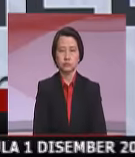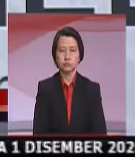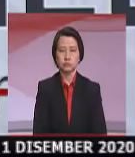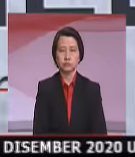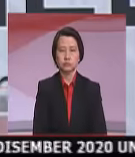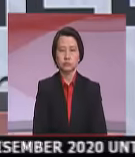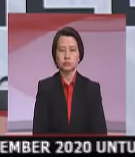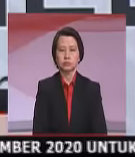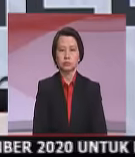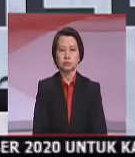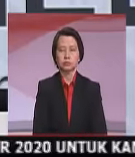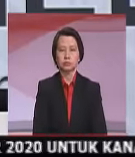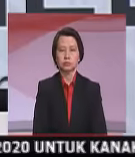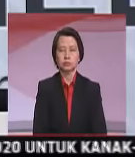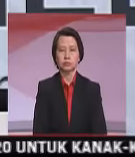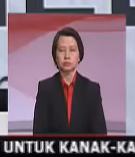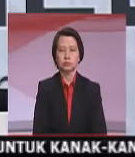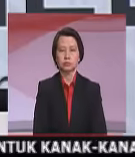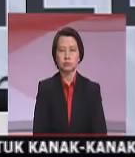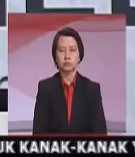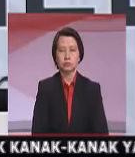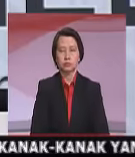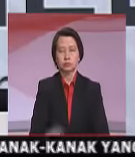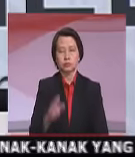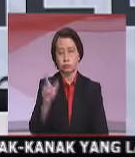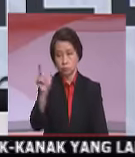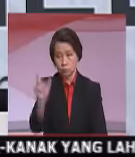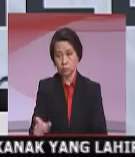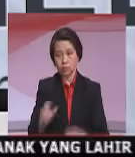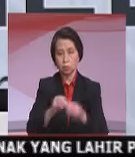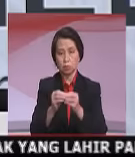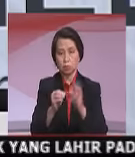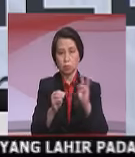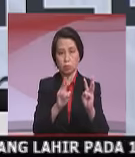Selangor. Kes indeks iaitu kes ke